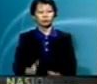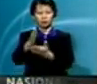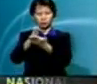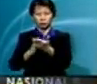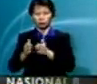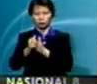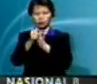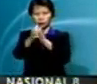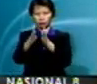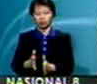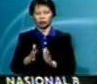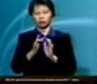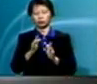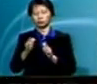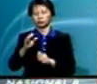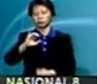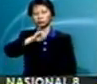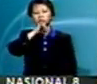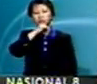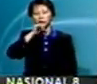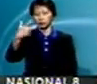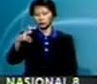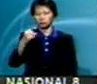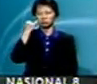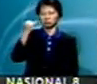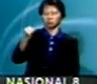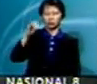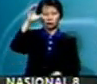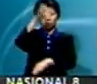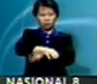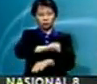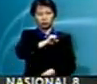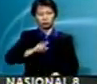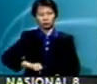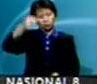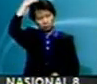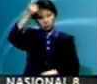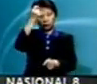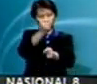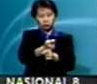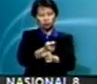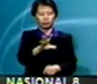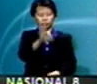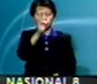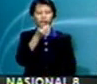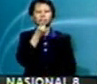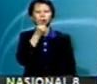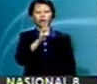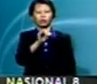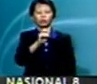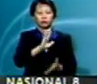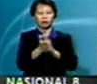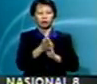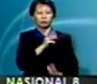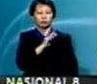Beberapa pemimpin atau koordinator Jingga 13 dengan biadab mendesak Sultan Selangor tetap melantik Datin Seri Wan Azizah sebagai Menteri